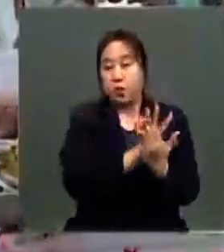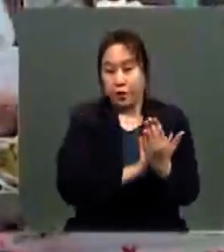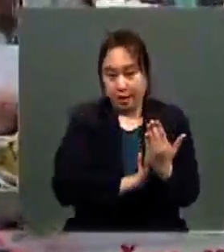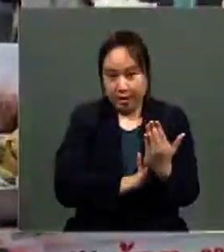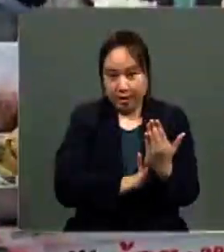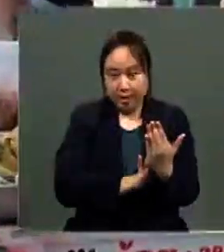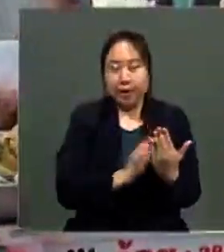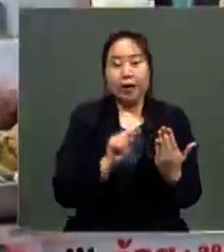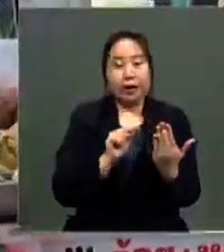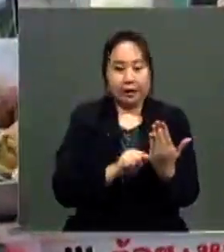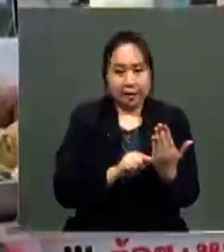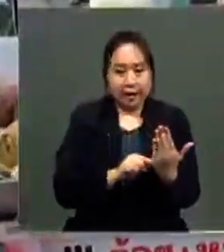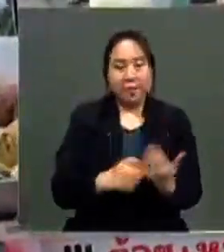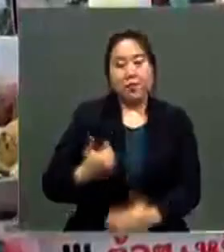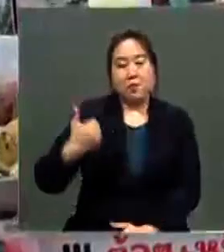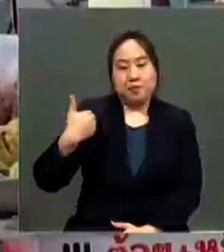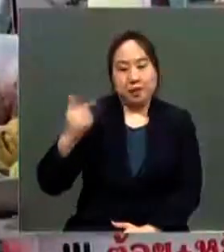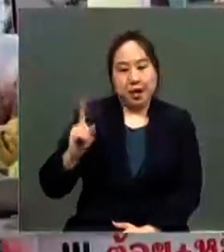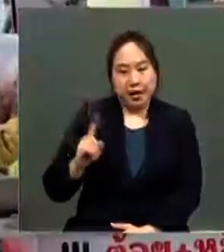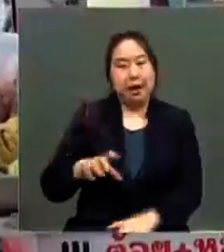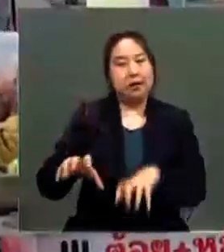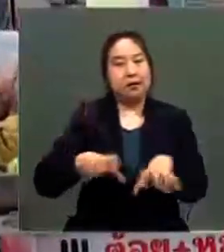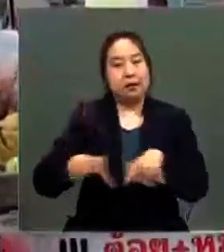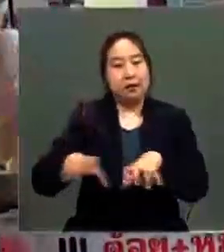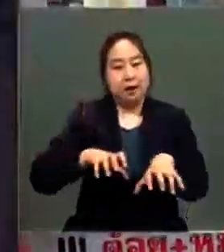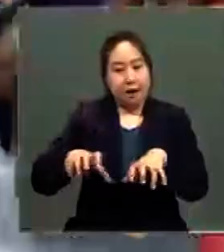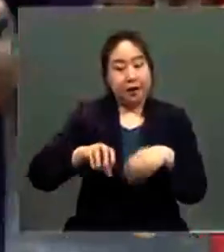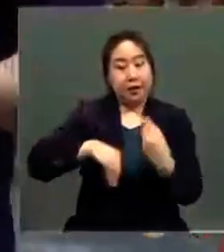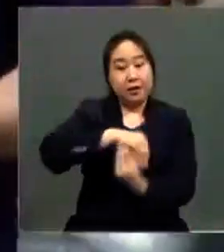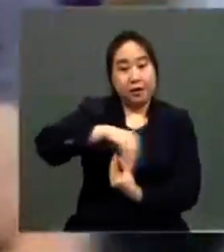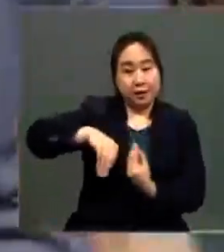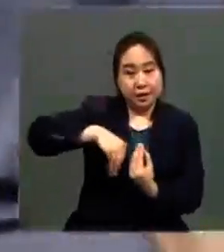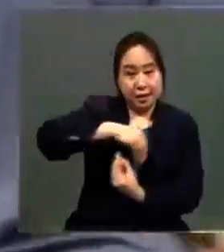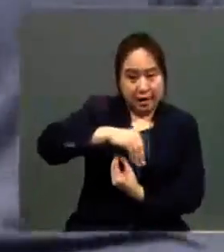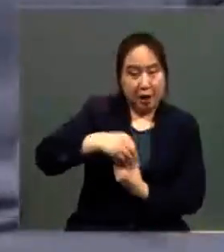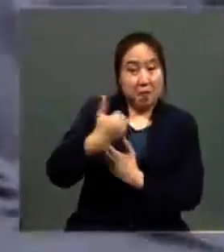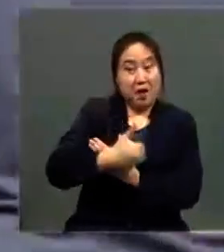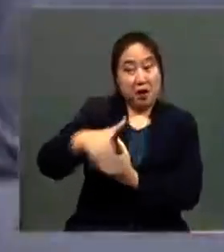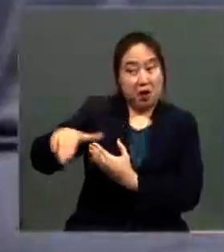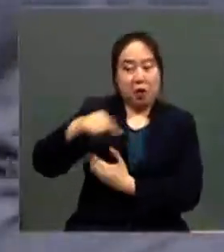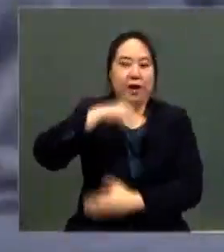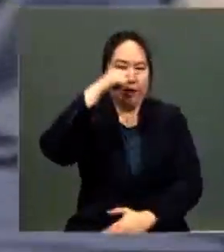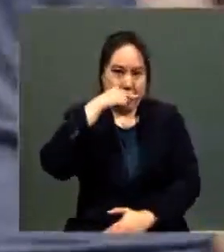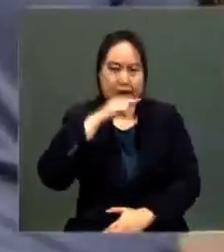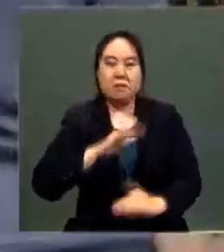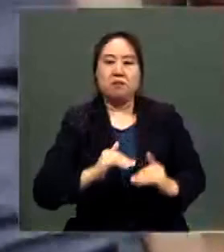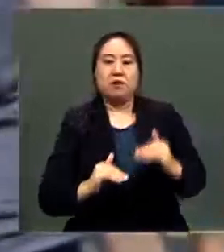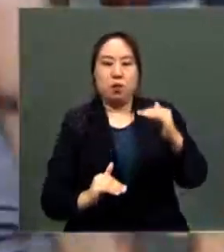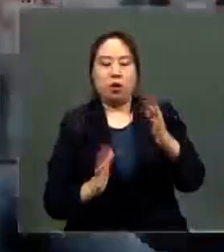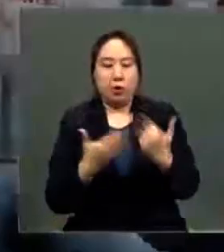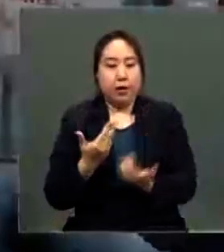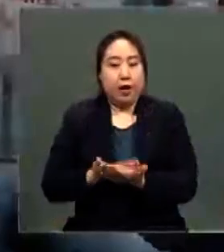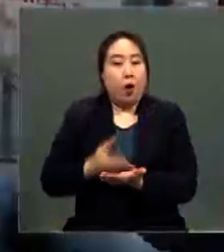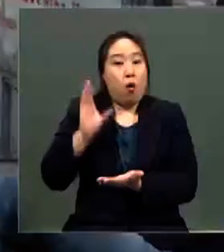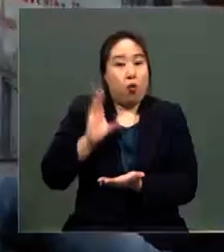เปมีการฟื้นฟูการบริหารจัดการเศรษฐกิจได้ดีกว่าประเทศอื่นทำให้กองทุนการเงินระหว่าง